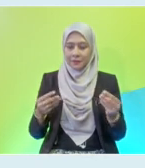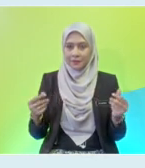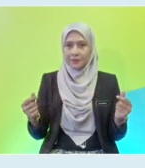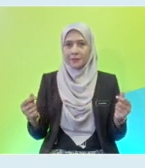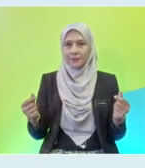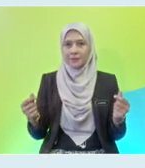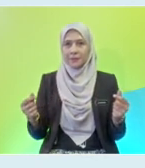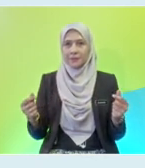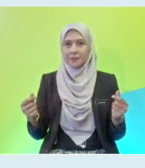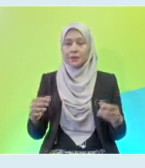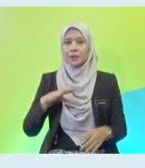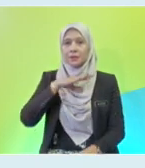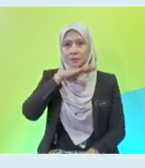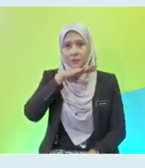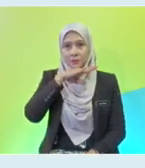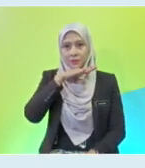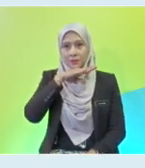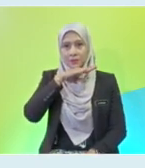dicemari oleh